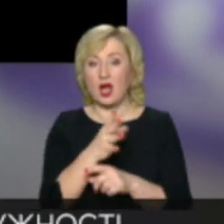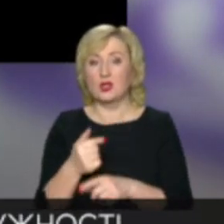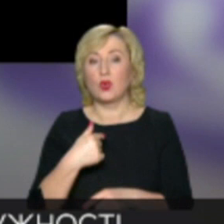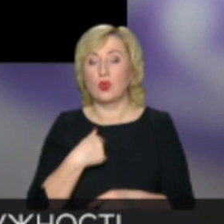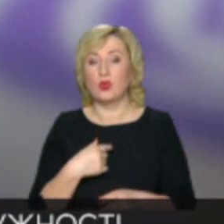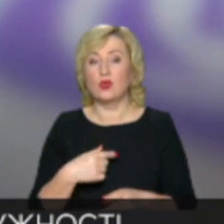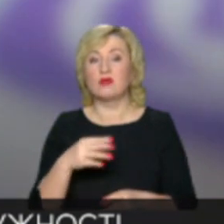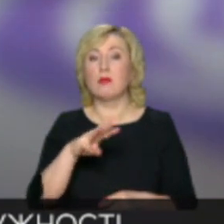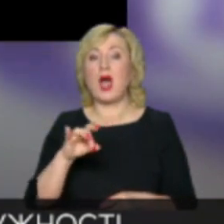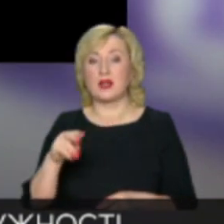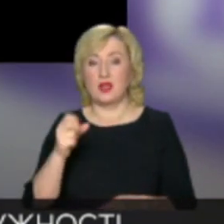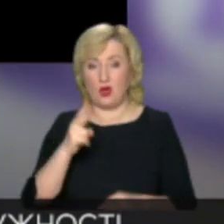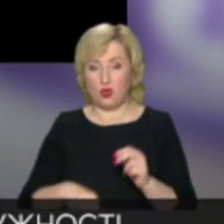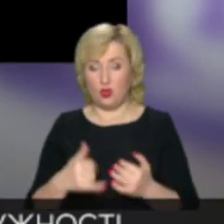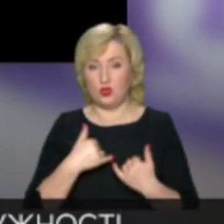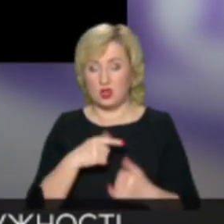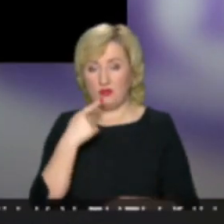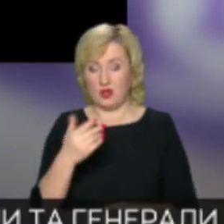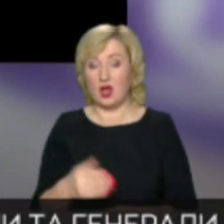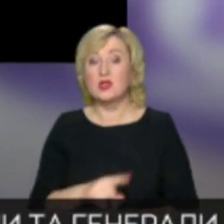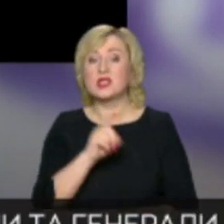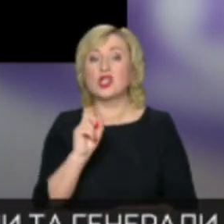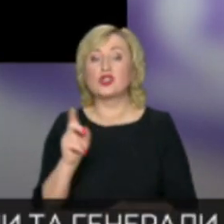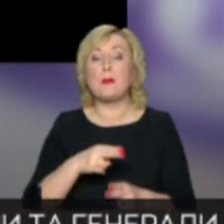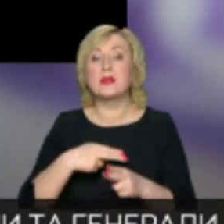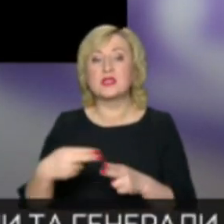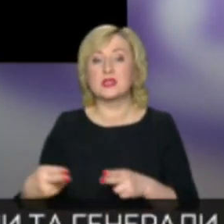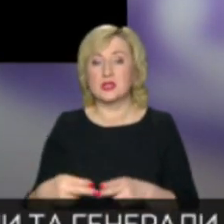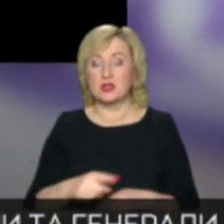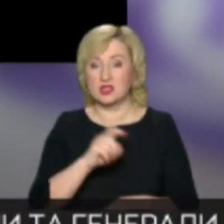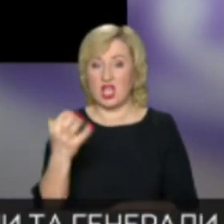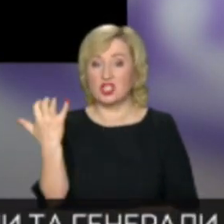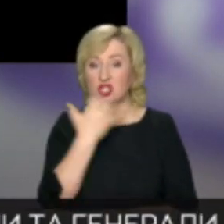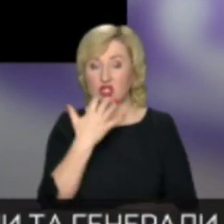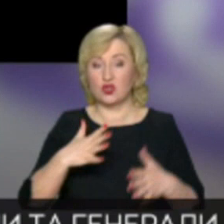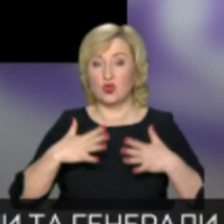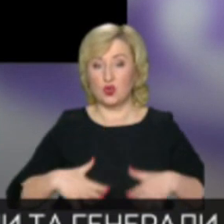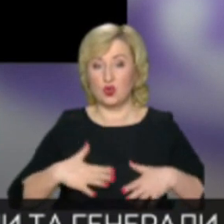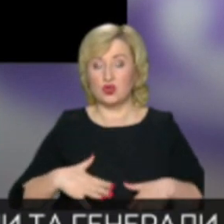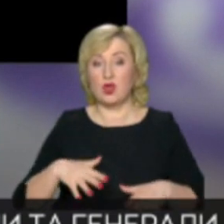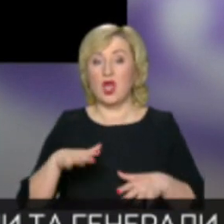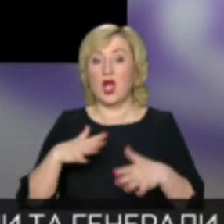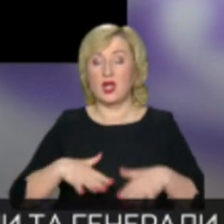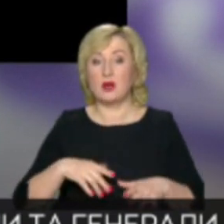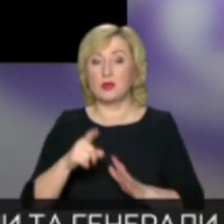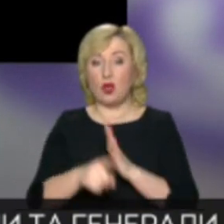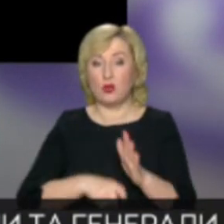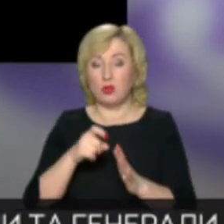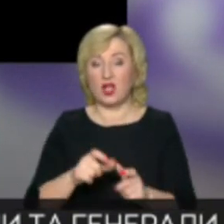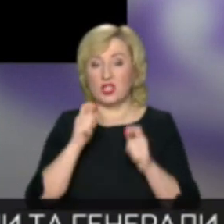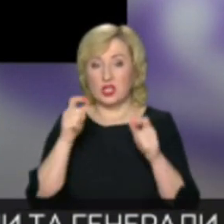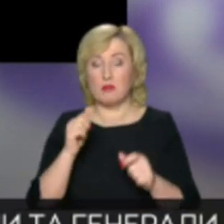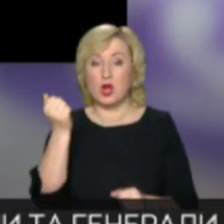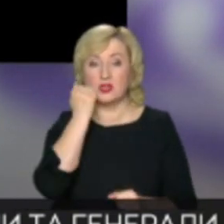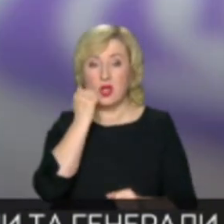вам говорят. А за что мстить-то? За Чечню, Грузию, Крым, Донбасс, кричалки про москалей и